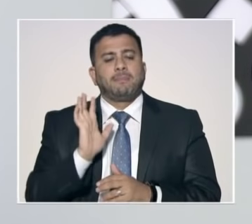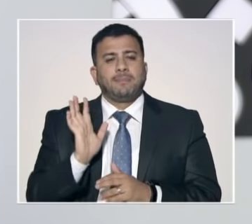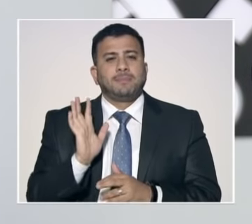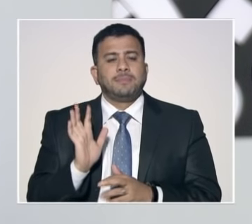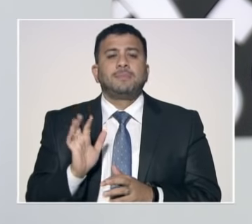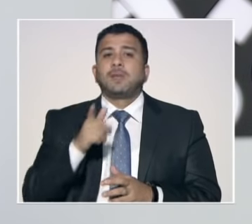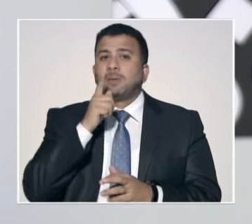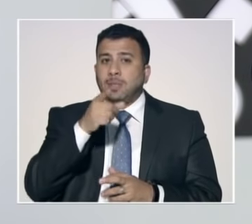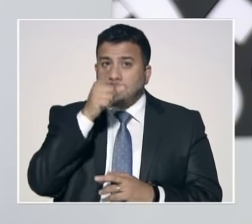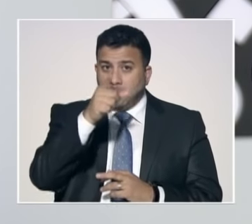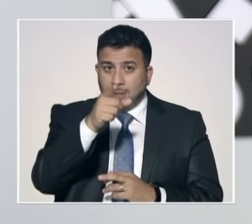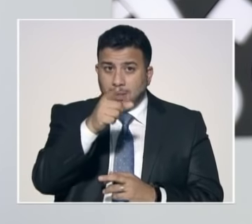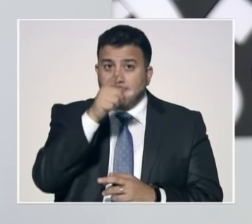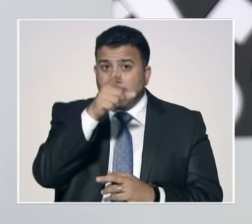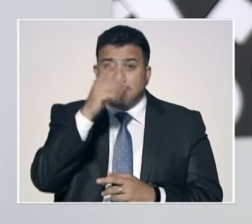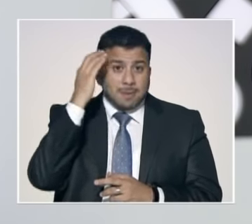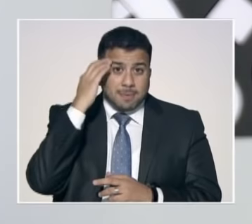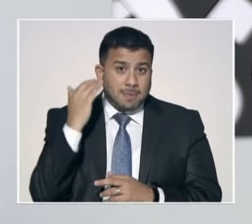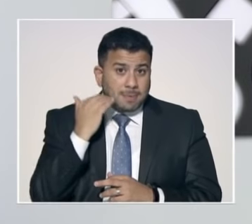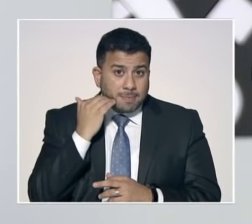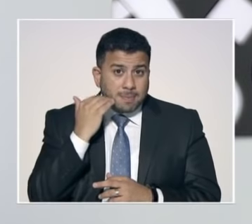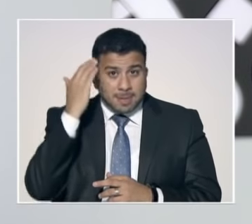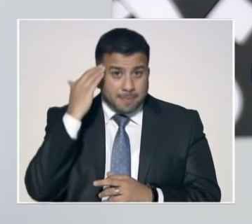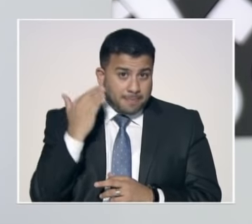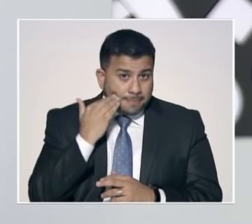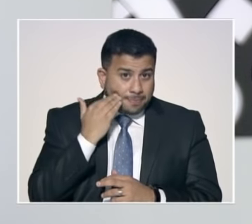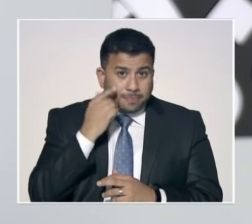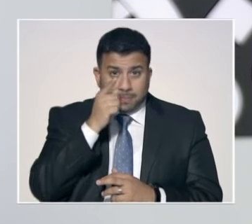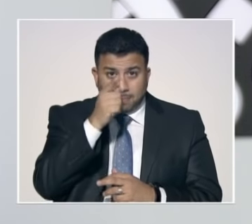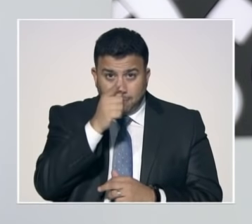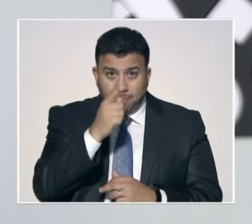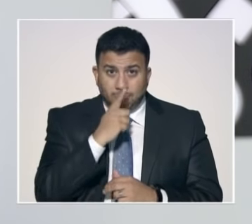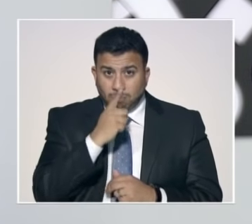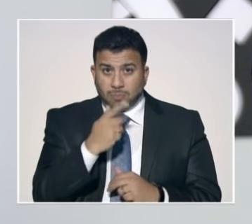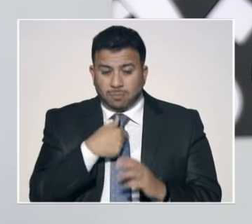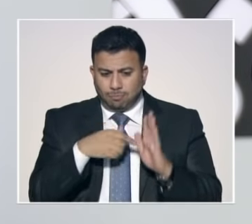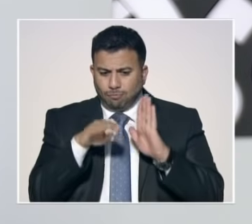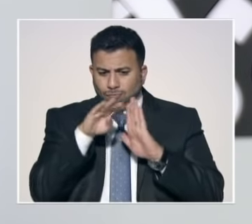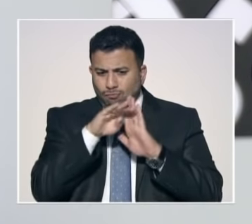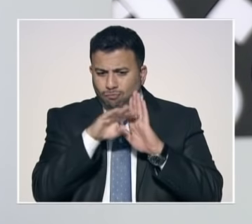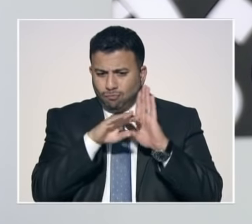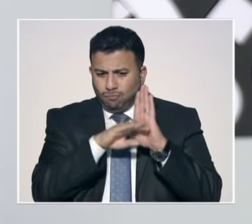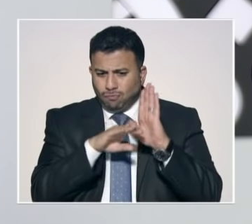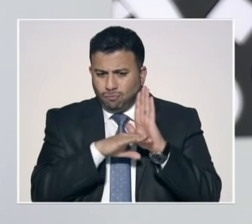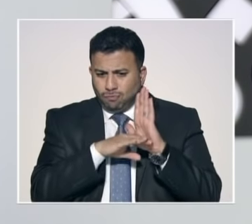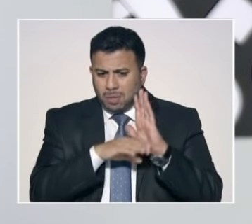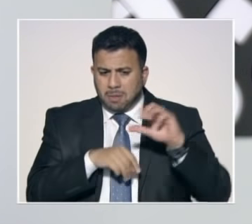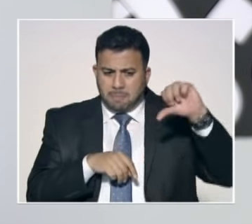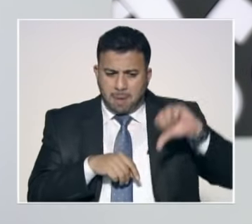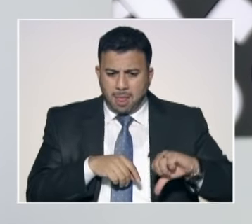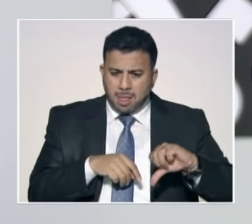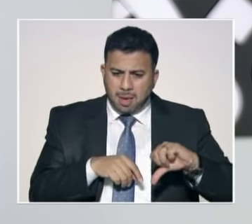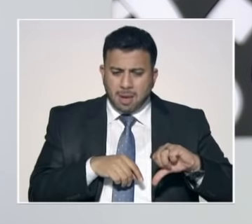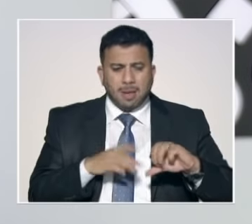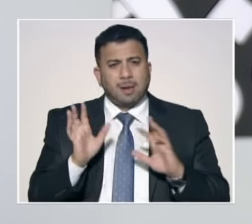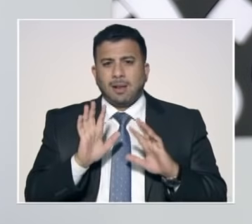لي رتبتي أشياء على اعتبار أنك فكرتي وقدرتي بأن هذا باطل، وهذا غير